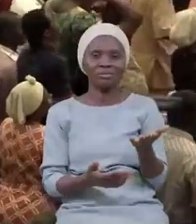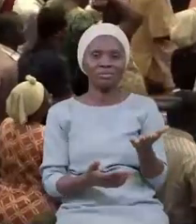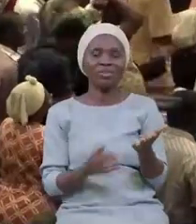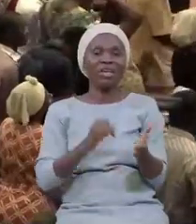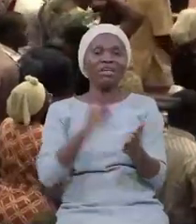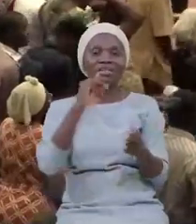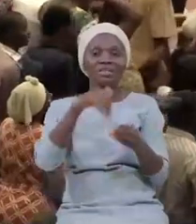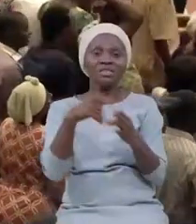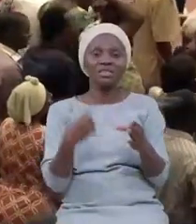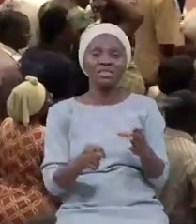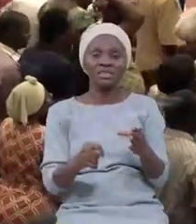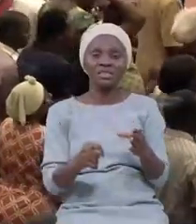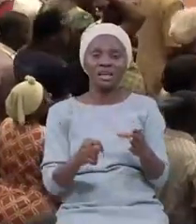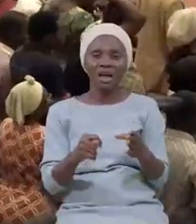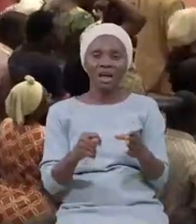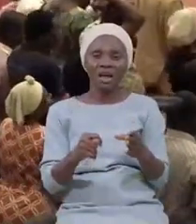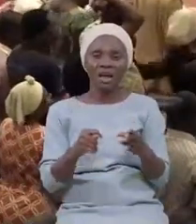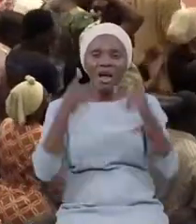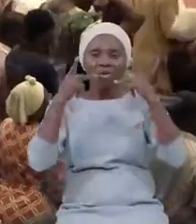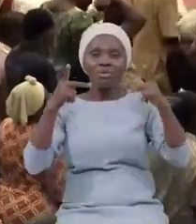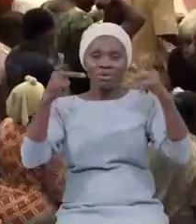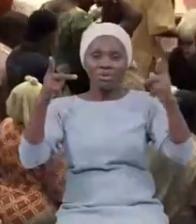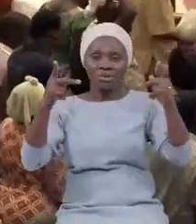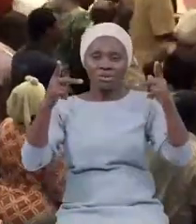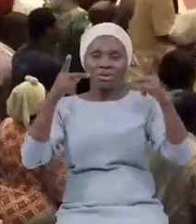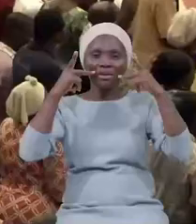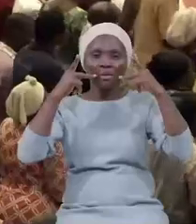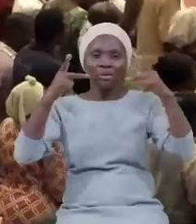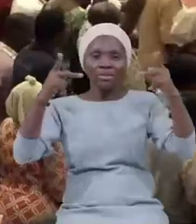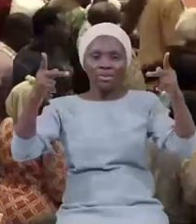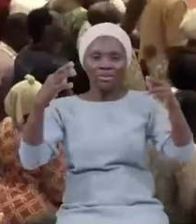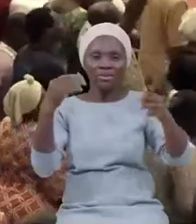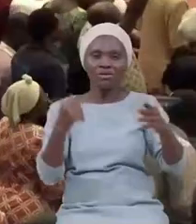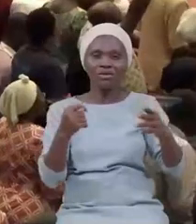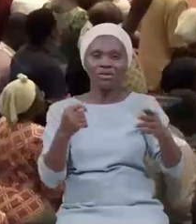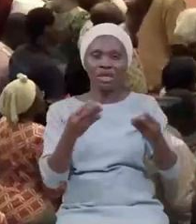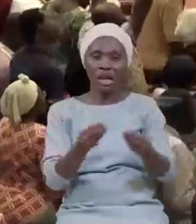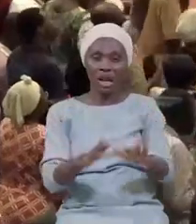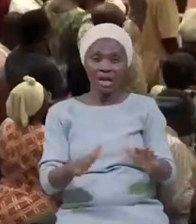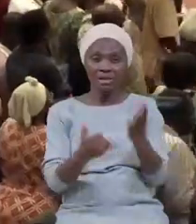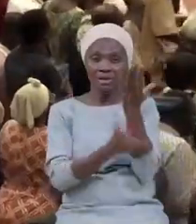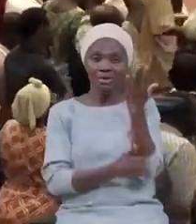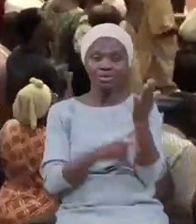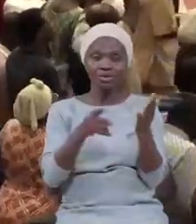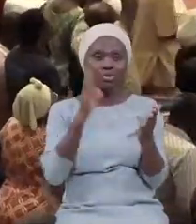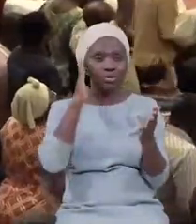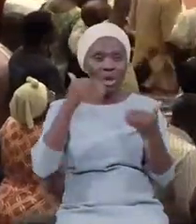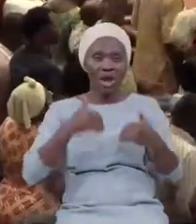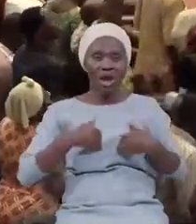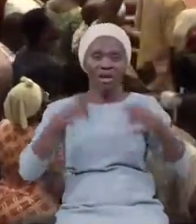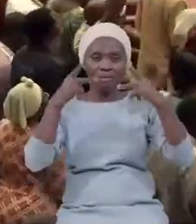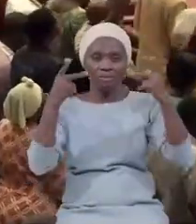C'est de la prospérité de notre pays que vous aurez une portion de votre prospérité.